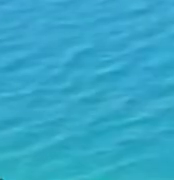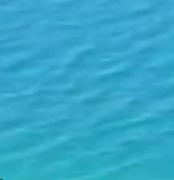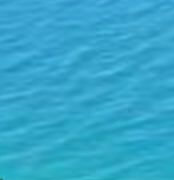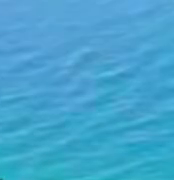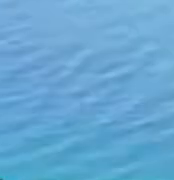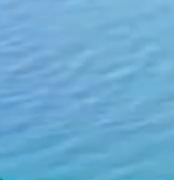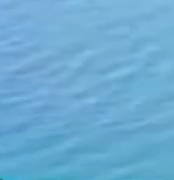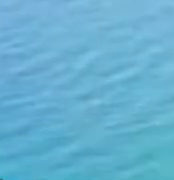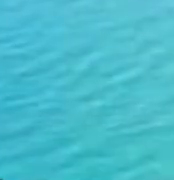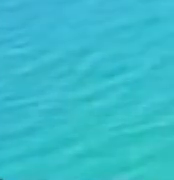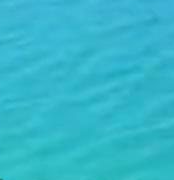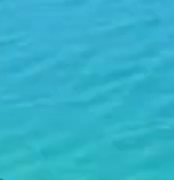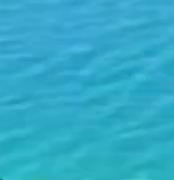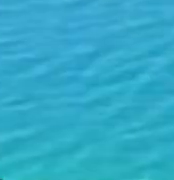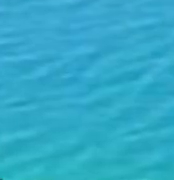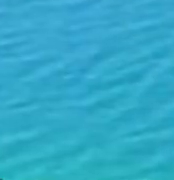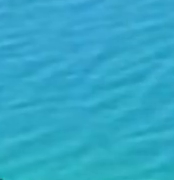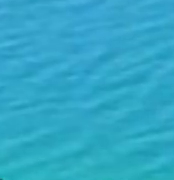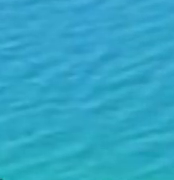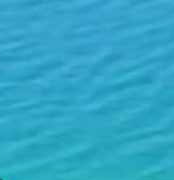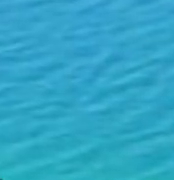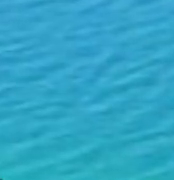Diyos ang sandigan,